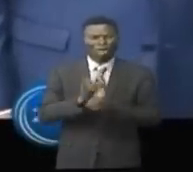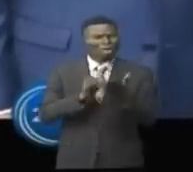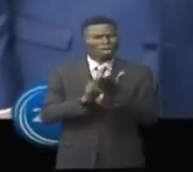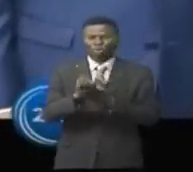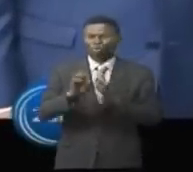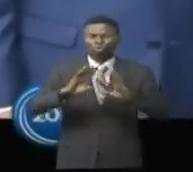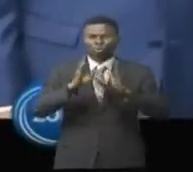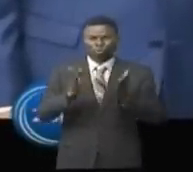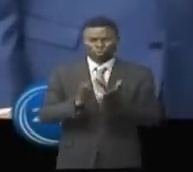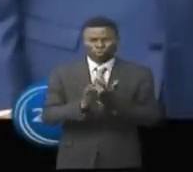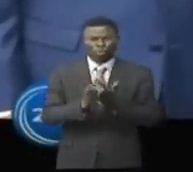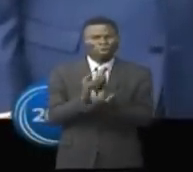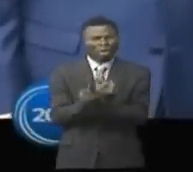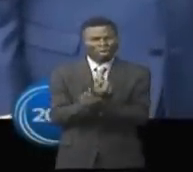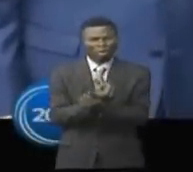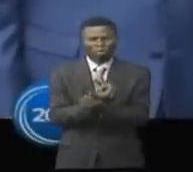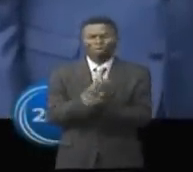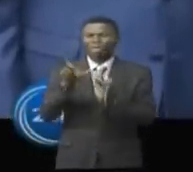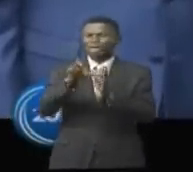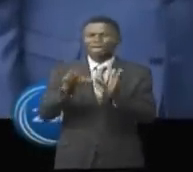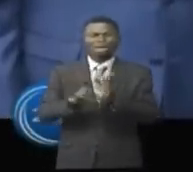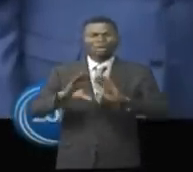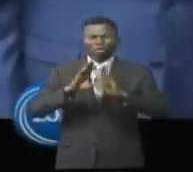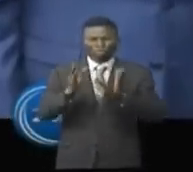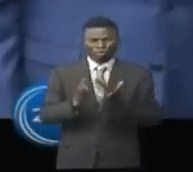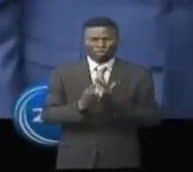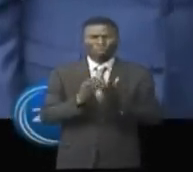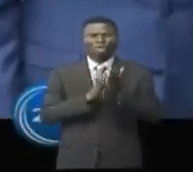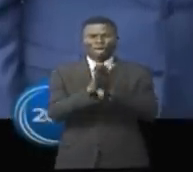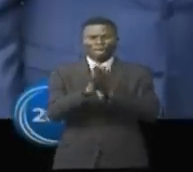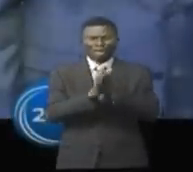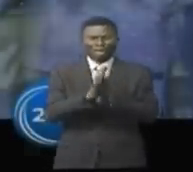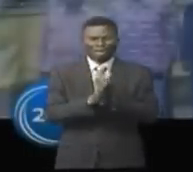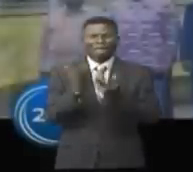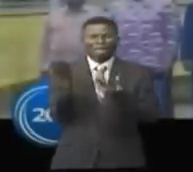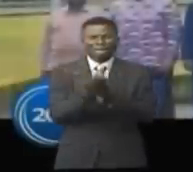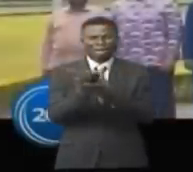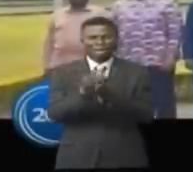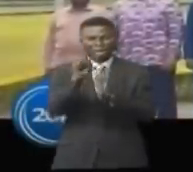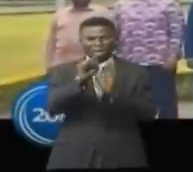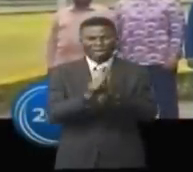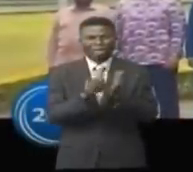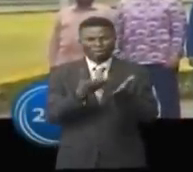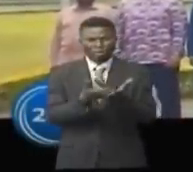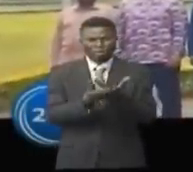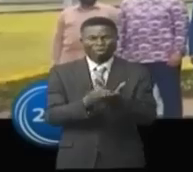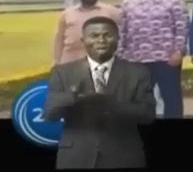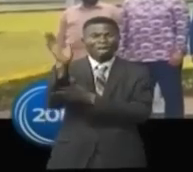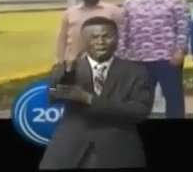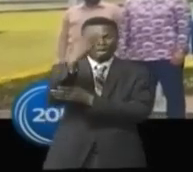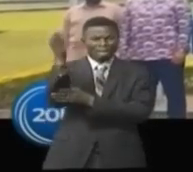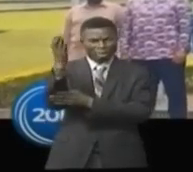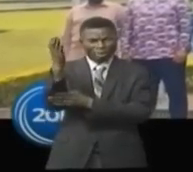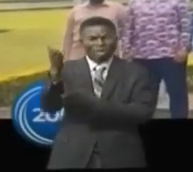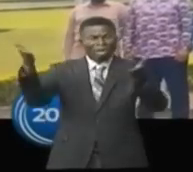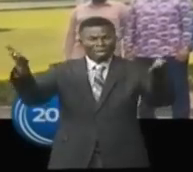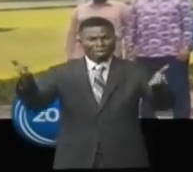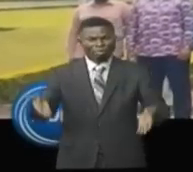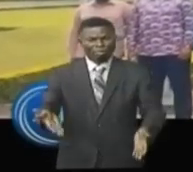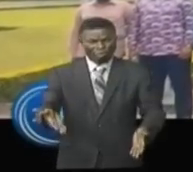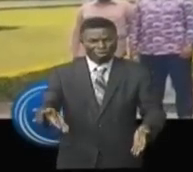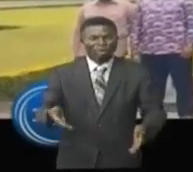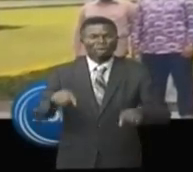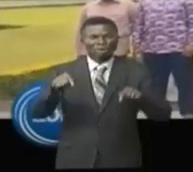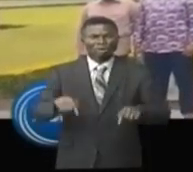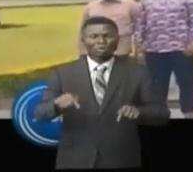et est soumise à toutes les obligations attachées à ce statut. Ainsi, son drapeau a été hissé et flotte